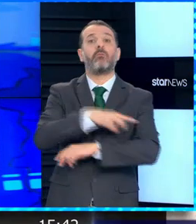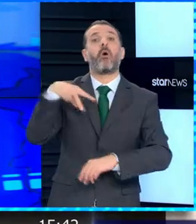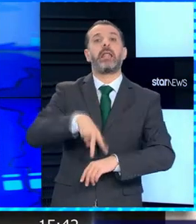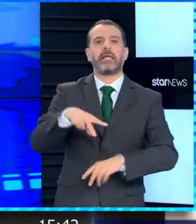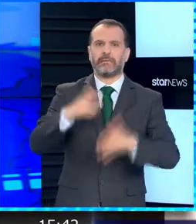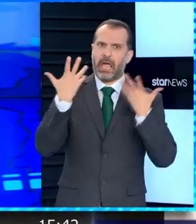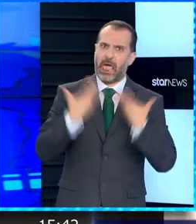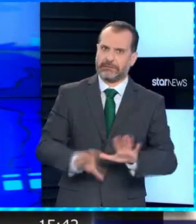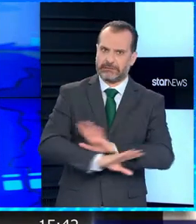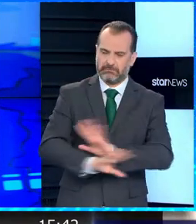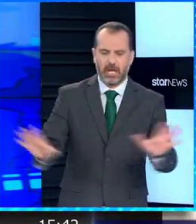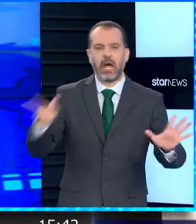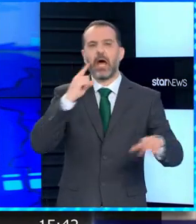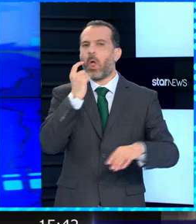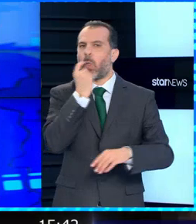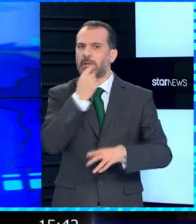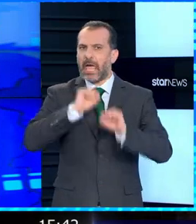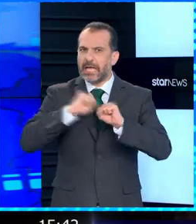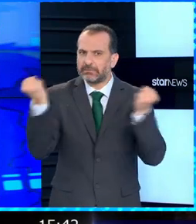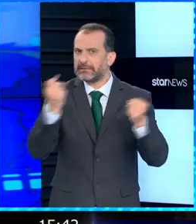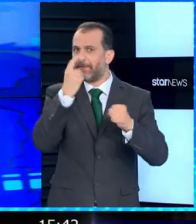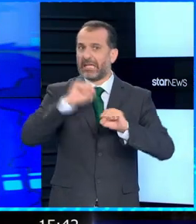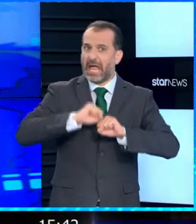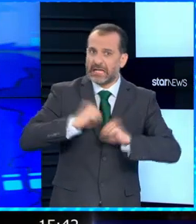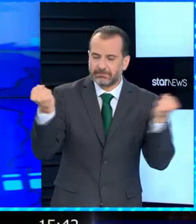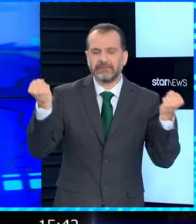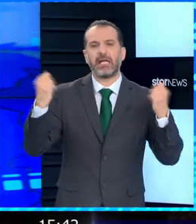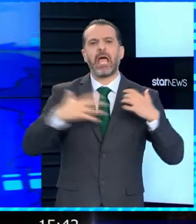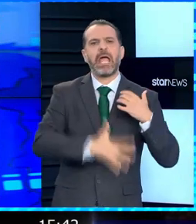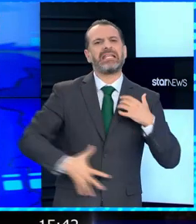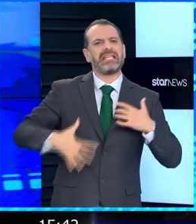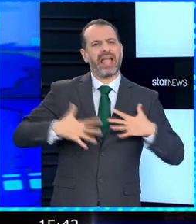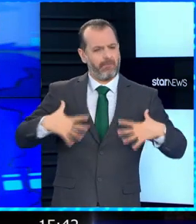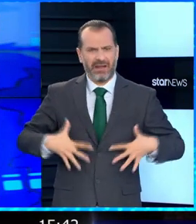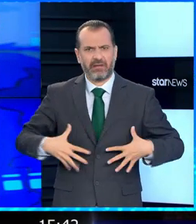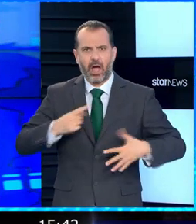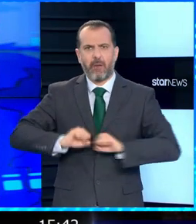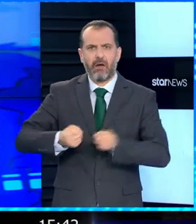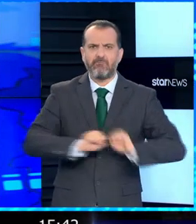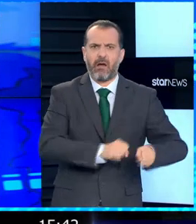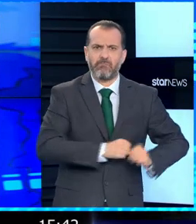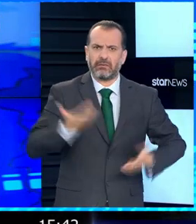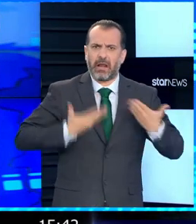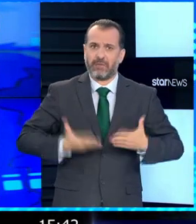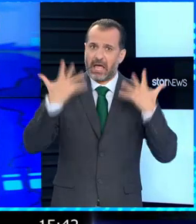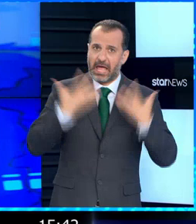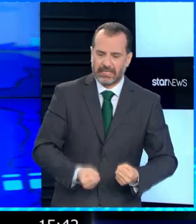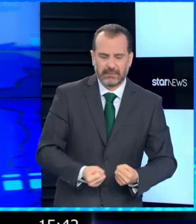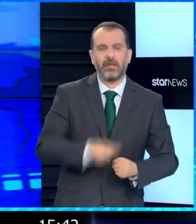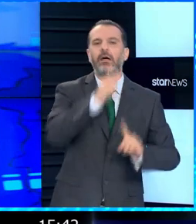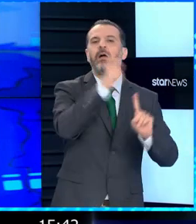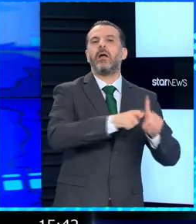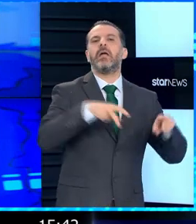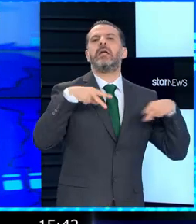Λάρισας, έχοντας σπασμένα δόντια και μύτη, ενώ έφερε πολλαπλά τραύματα στην κοιλιακή χώρα. Τηλεφωνική επικοινωνία με